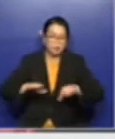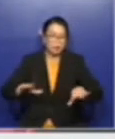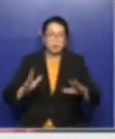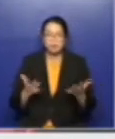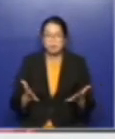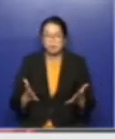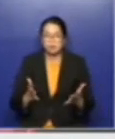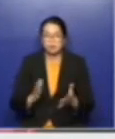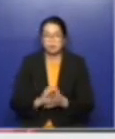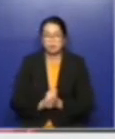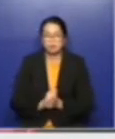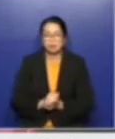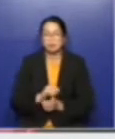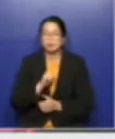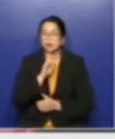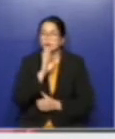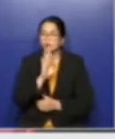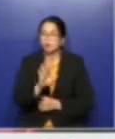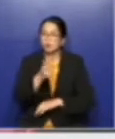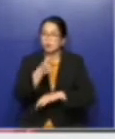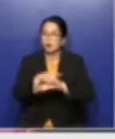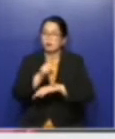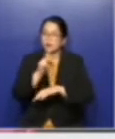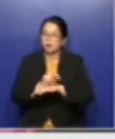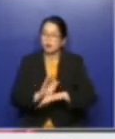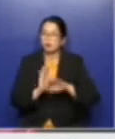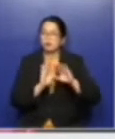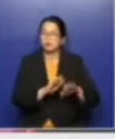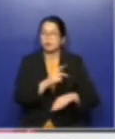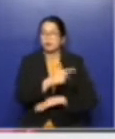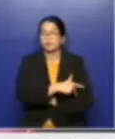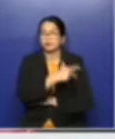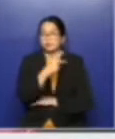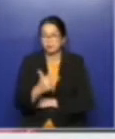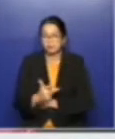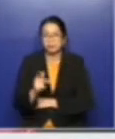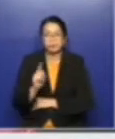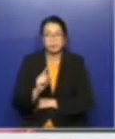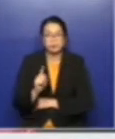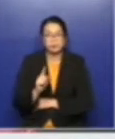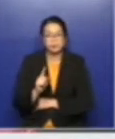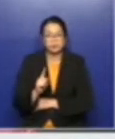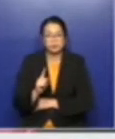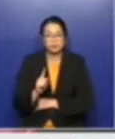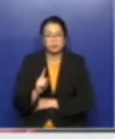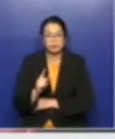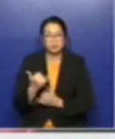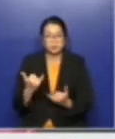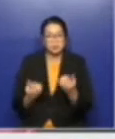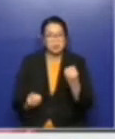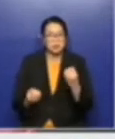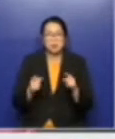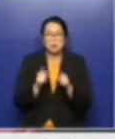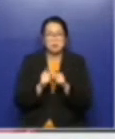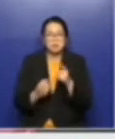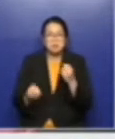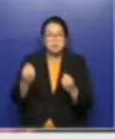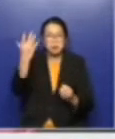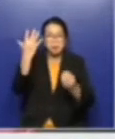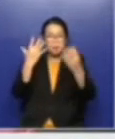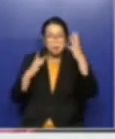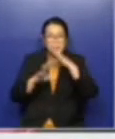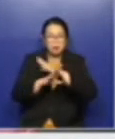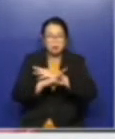ามท่านประธานผ่านไปถึงไทย PBS ว่าความวังเวงจากป่าช้า